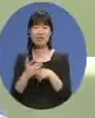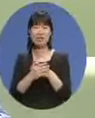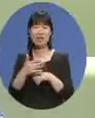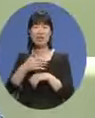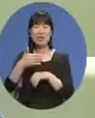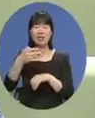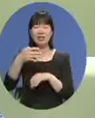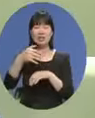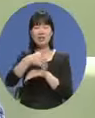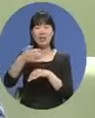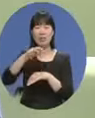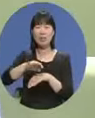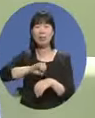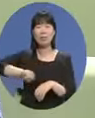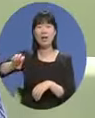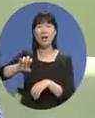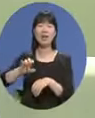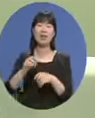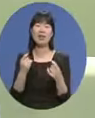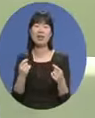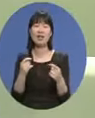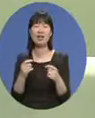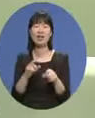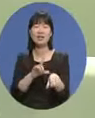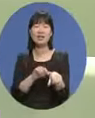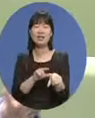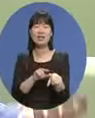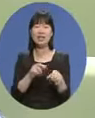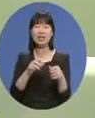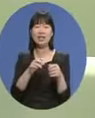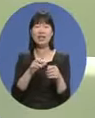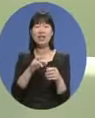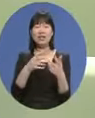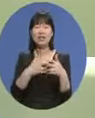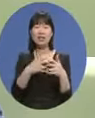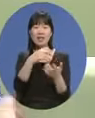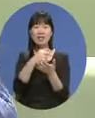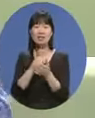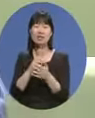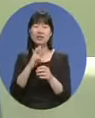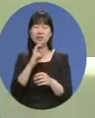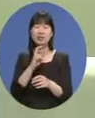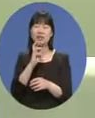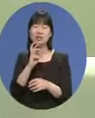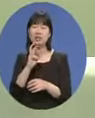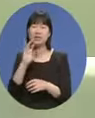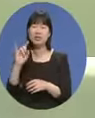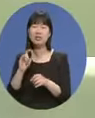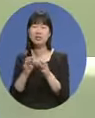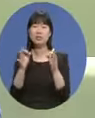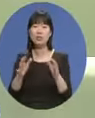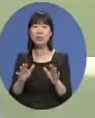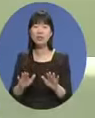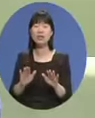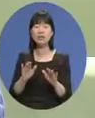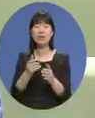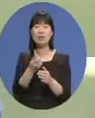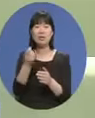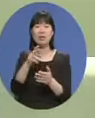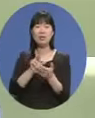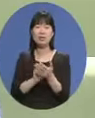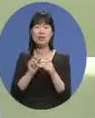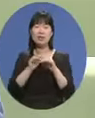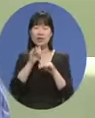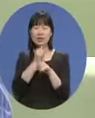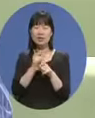계획표 던져버리는 거예요. 근데 이럴 때 스톱워치를 가지고 20분이면 20분, 30분이면 30분 동안 자기가 몇 문제